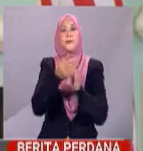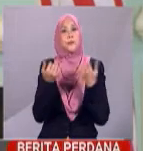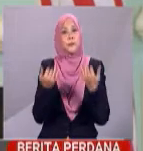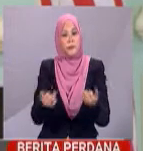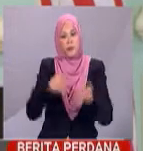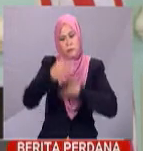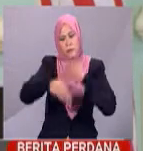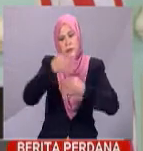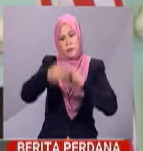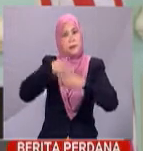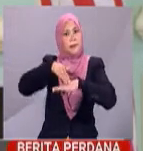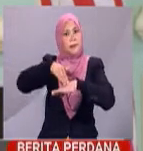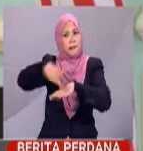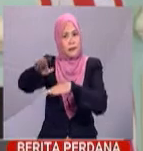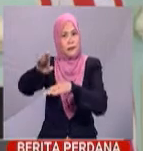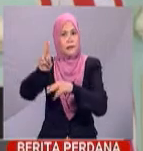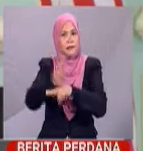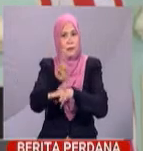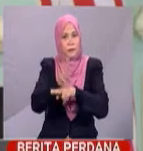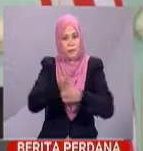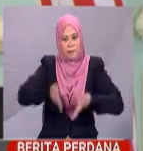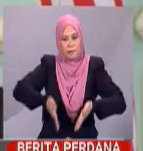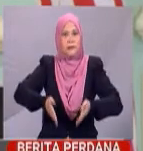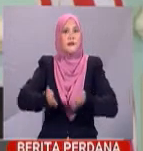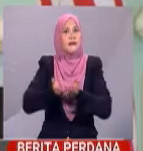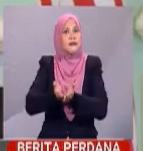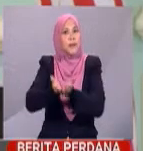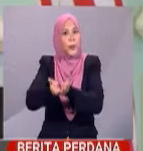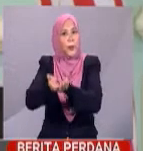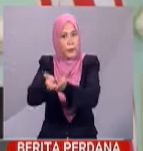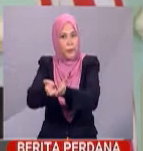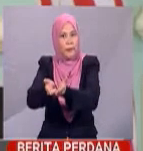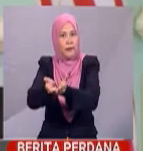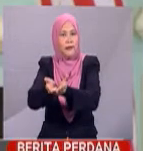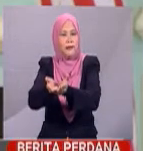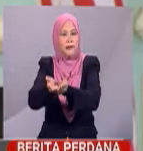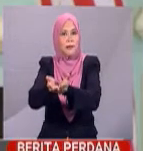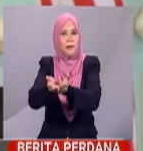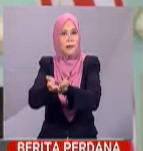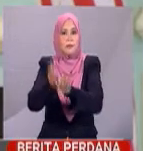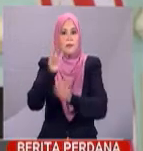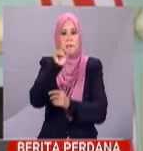Proses penghantaran juga akan menggunakan jalan laut di mana